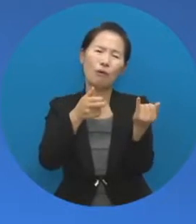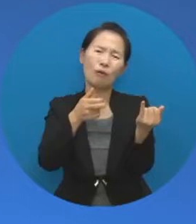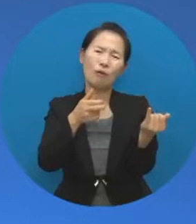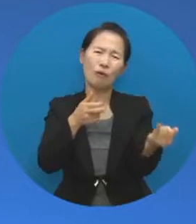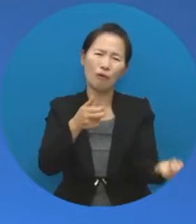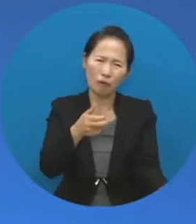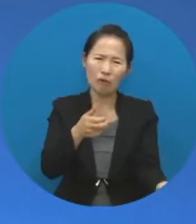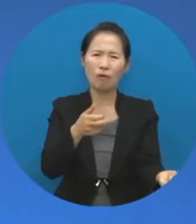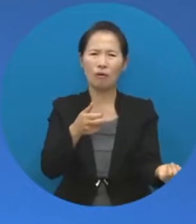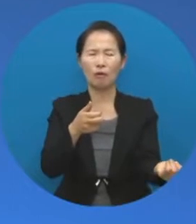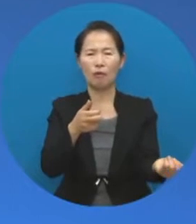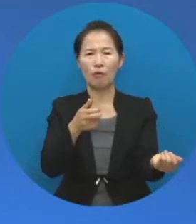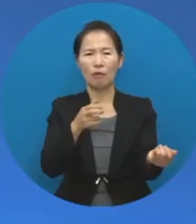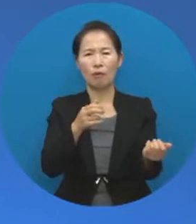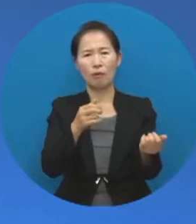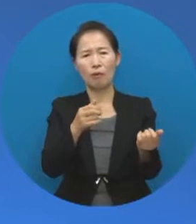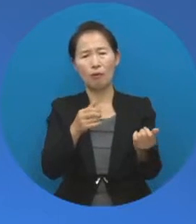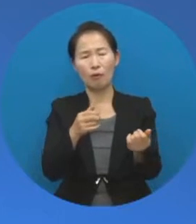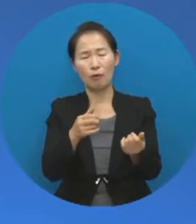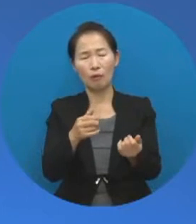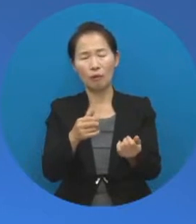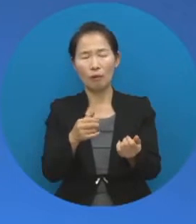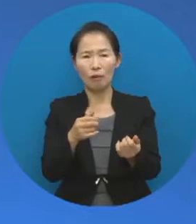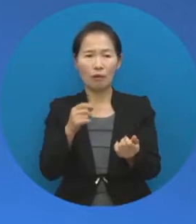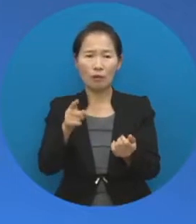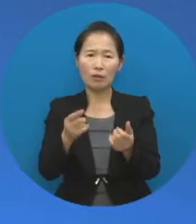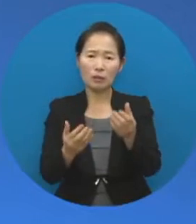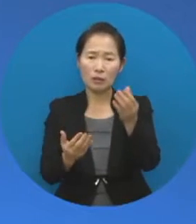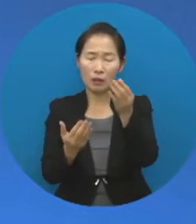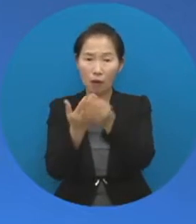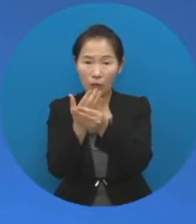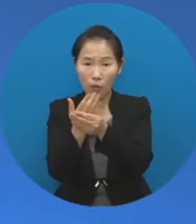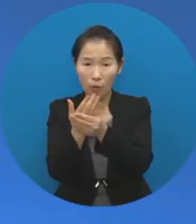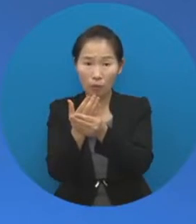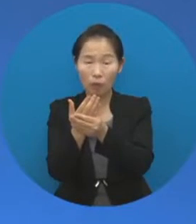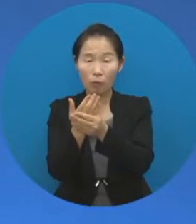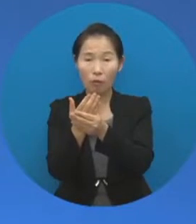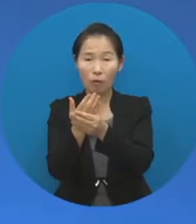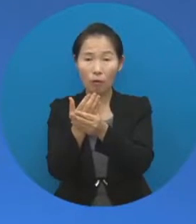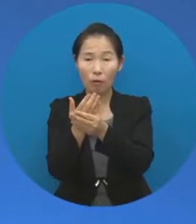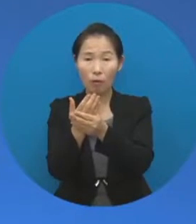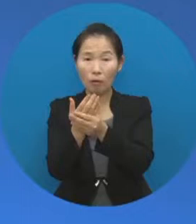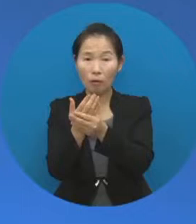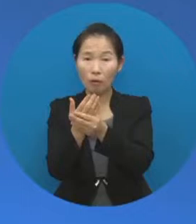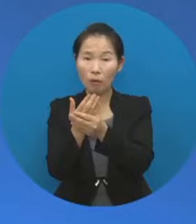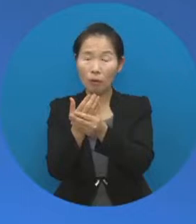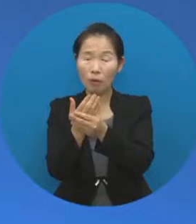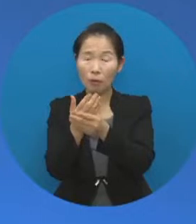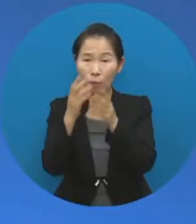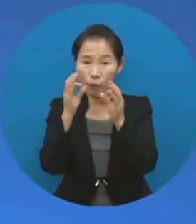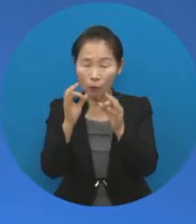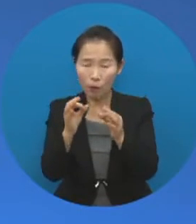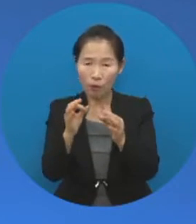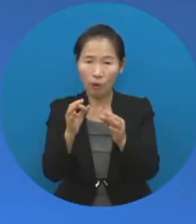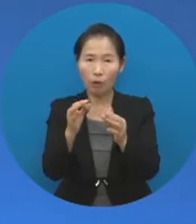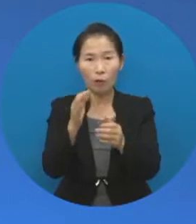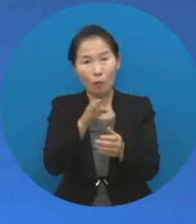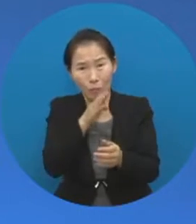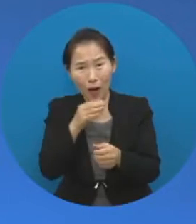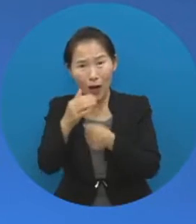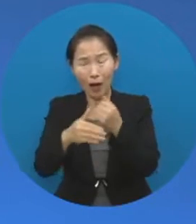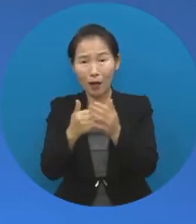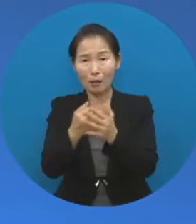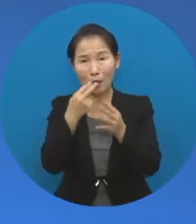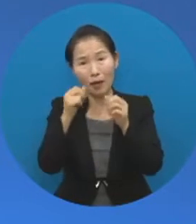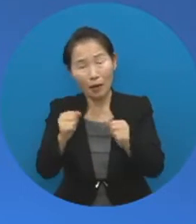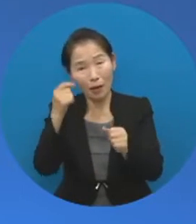되는데요. 저는 그 사고 앞에서 하나님은 정말 살아계실까? 하나님은